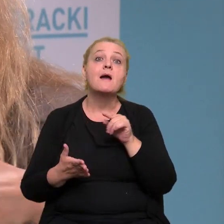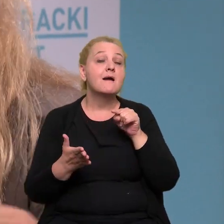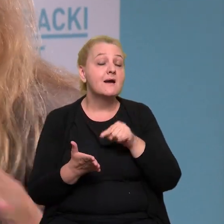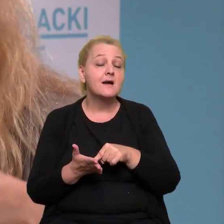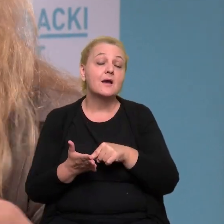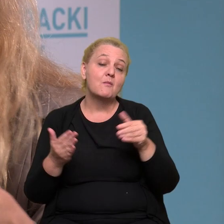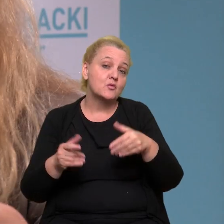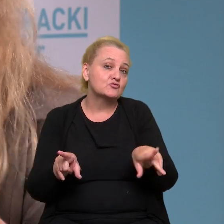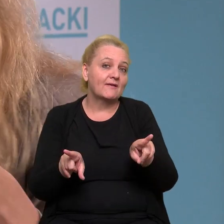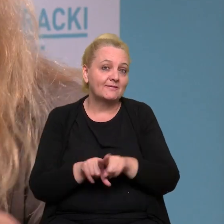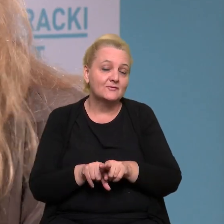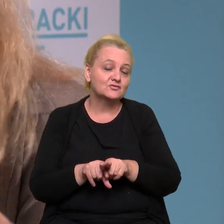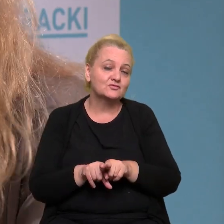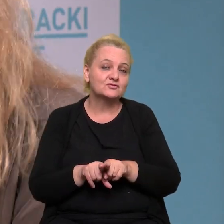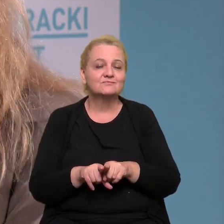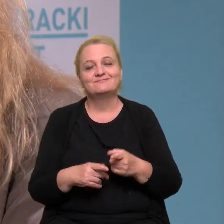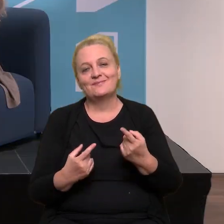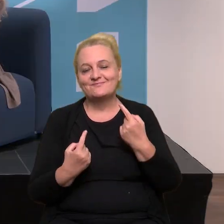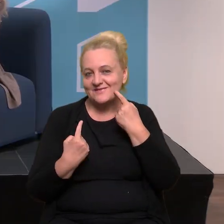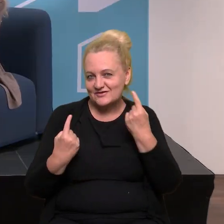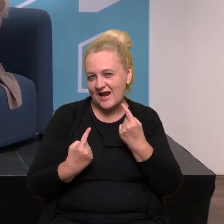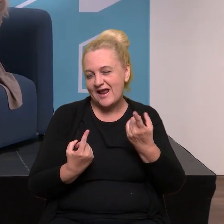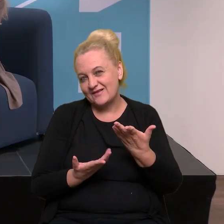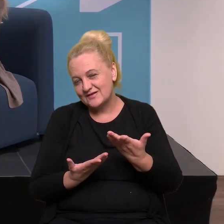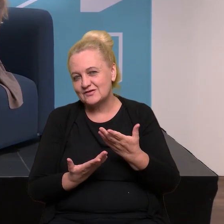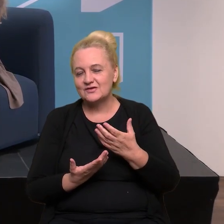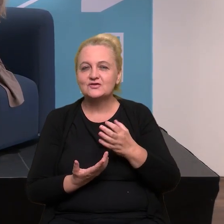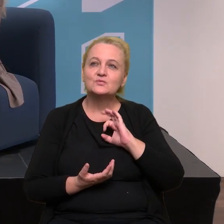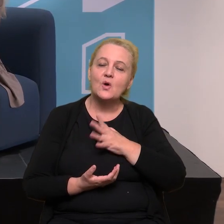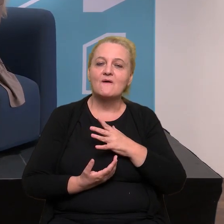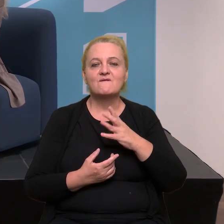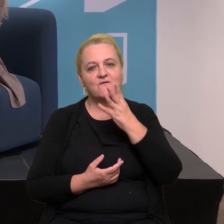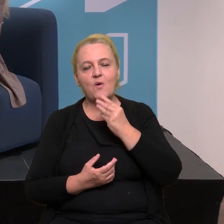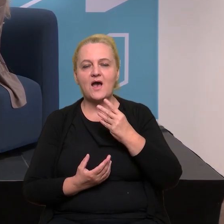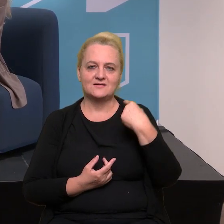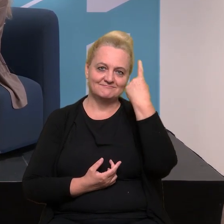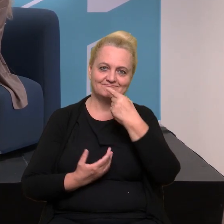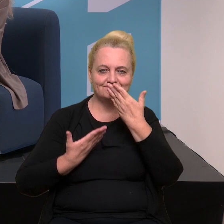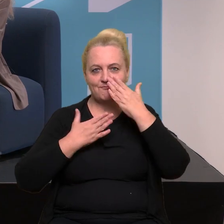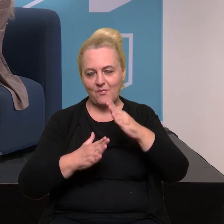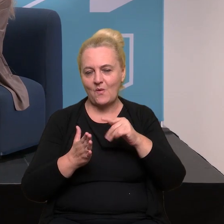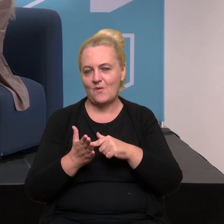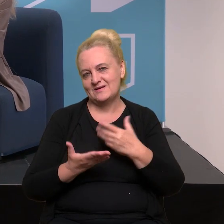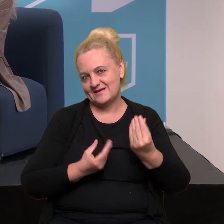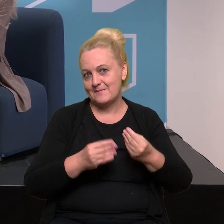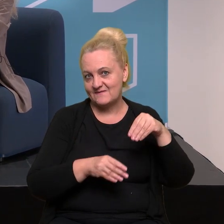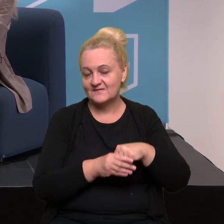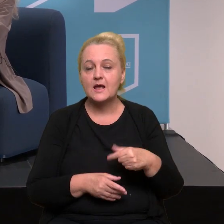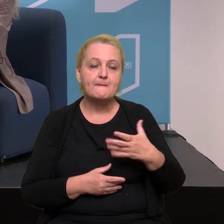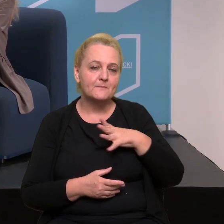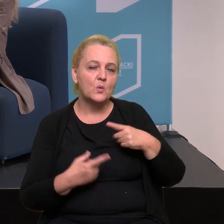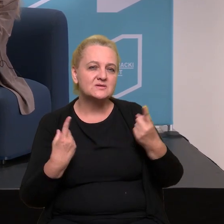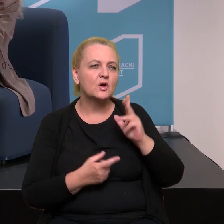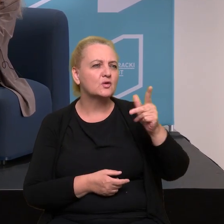można też w dowcipny sposób z własnym wizerunkiem się bawić. Miałem kiedyś taką sytuację, gdzie